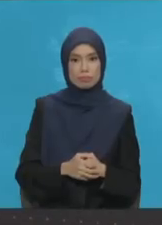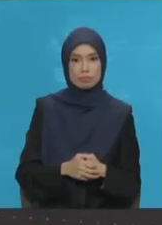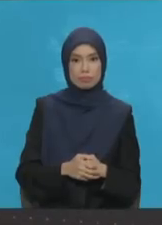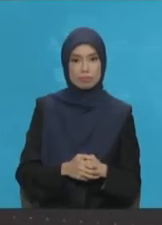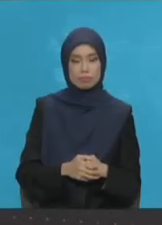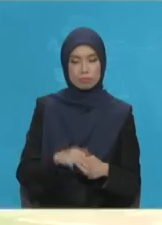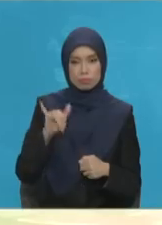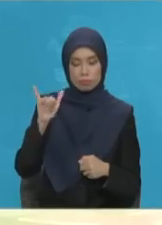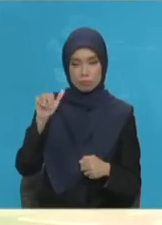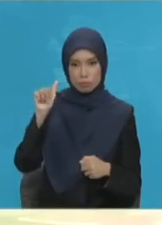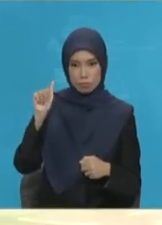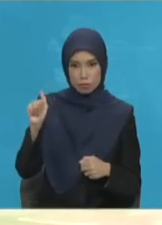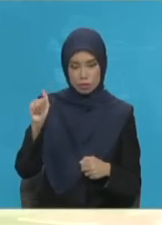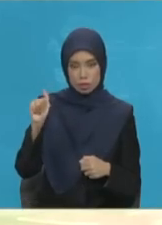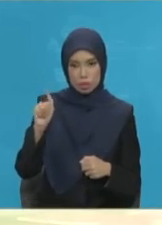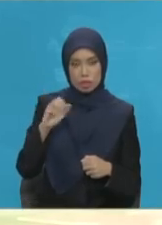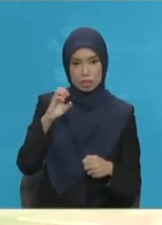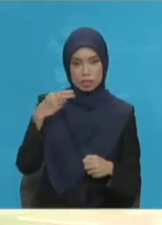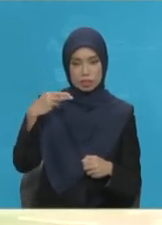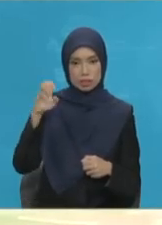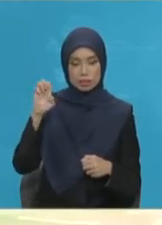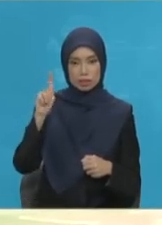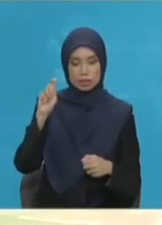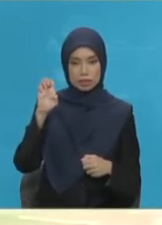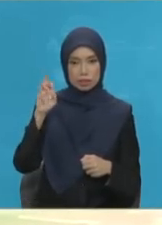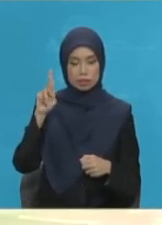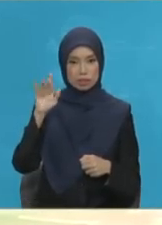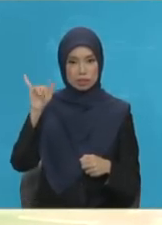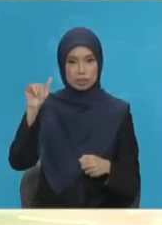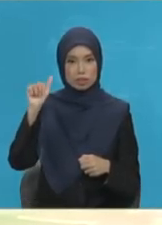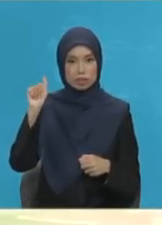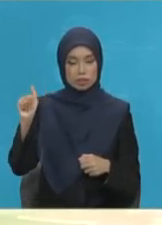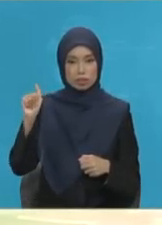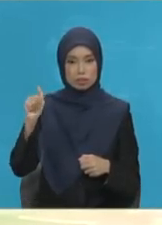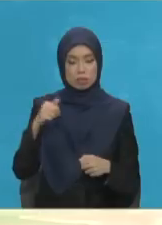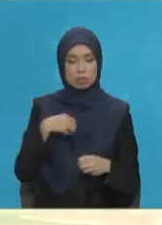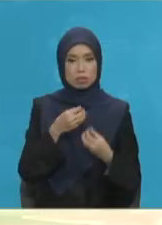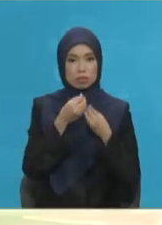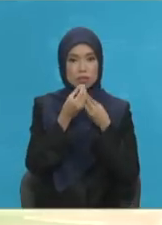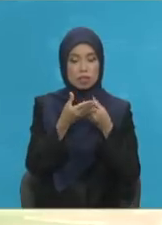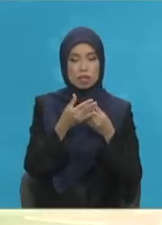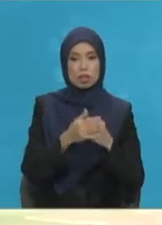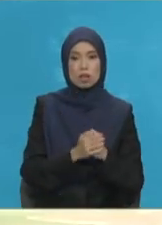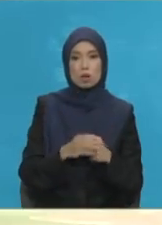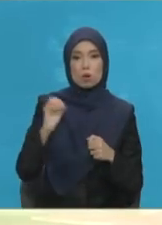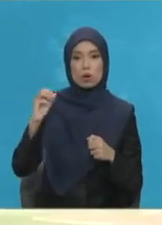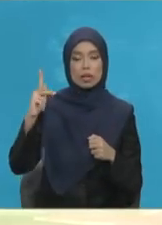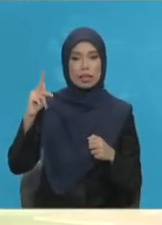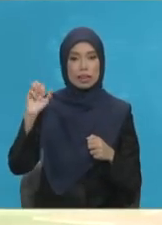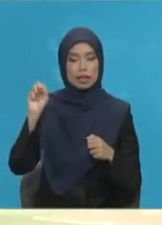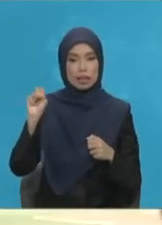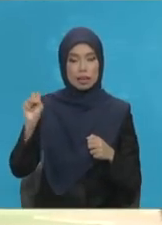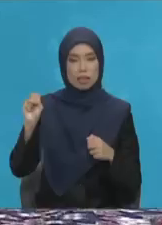yang amat Mulia Pangeran lalu menyabdakan supaya yang dimuliakan pihak orang kaya Johan pahlawan